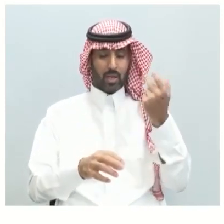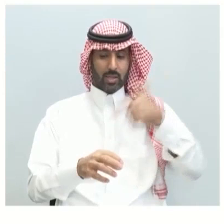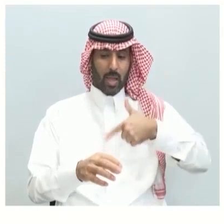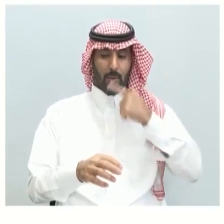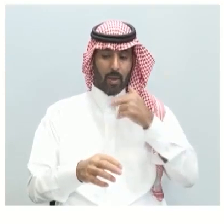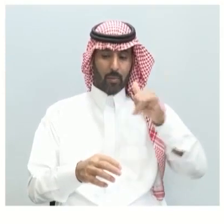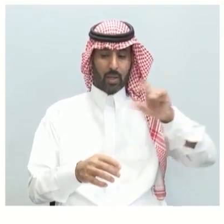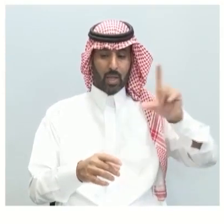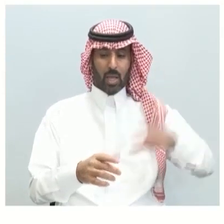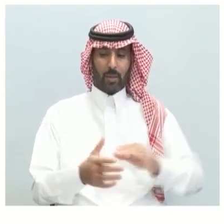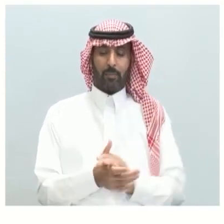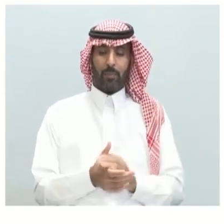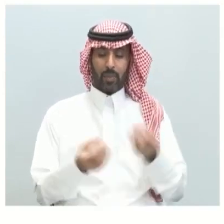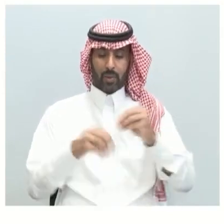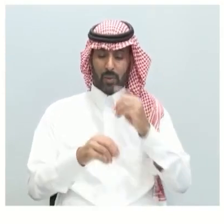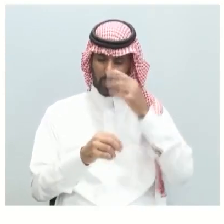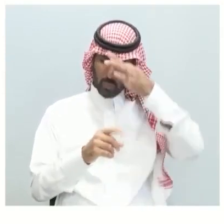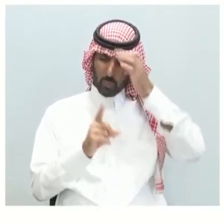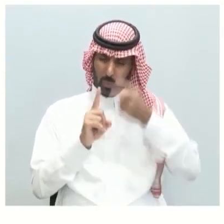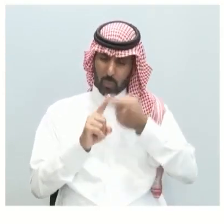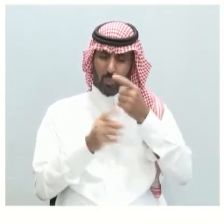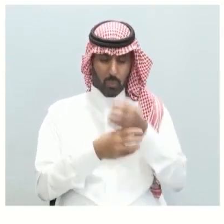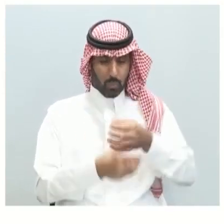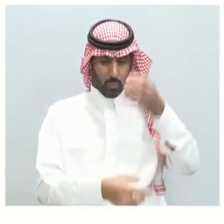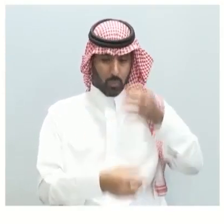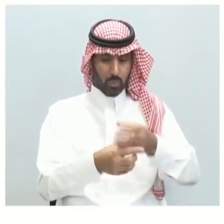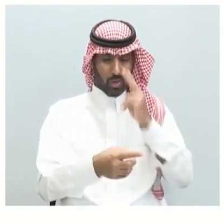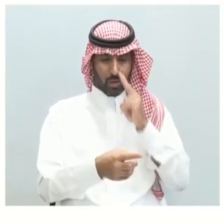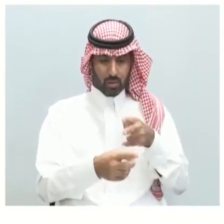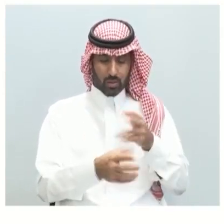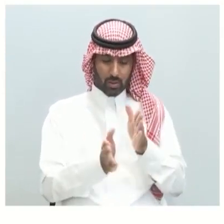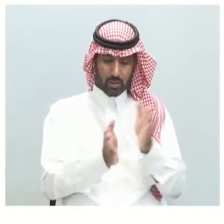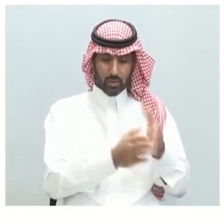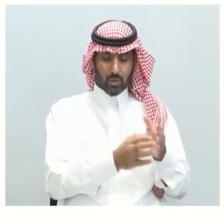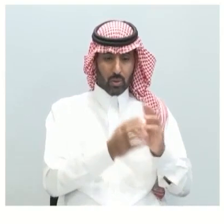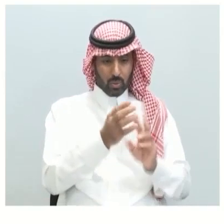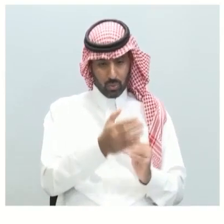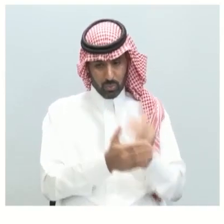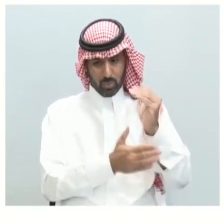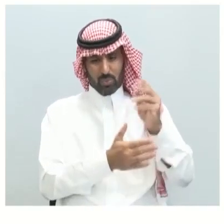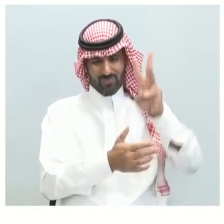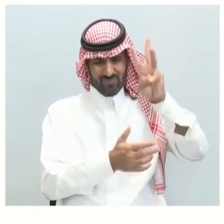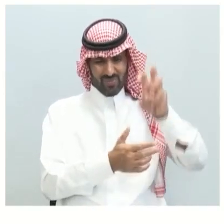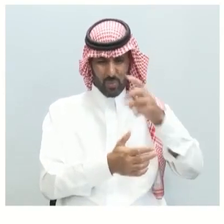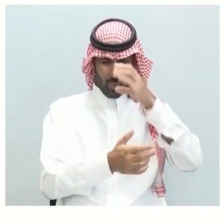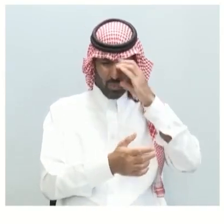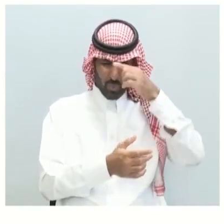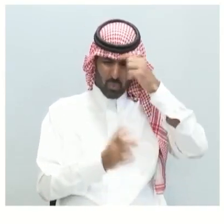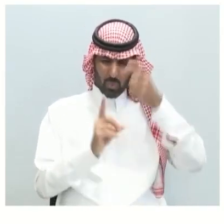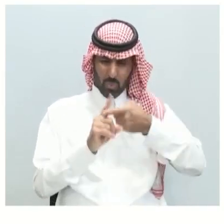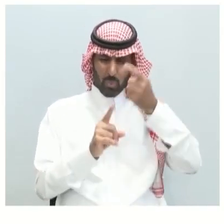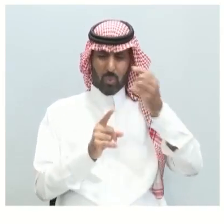ايضا سؤال اخر اذا زادت درجه الحراره في الاسطوانه الموجوده على يسارك لتصل الى 30 درجه سليلوزيه وزاد الضغط